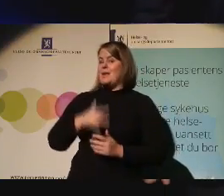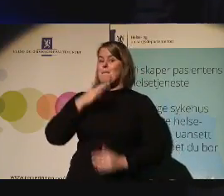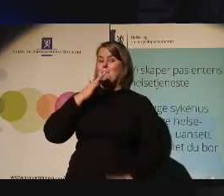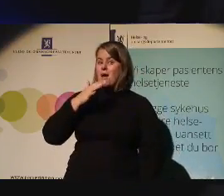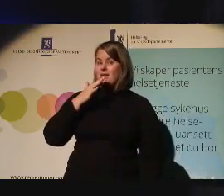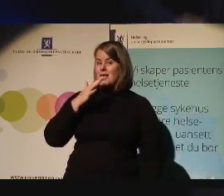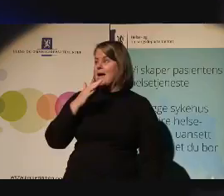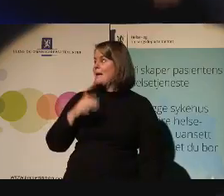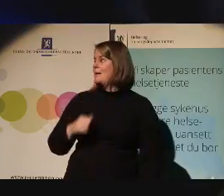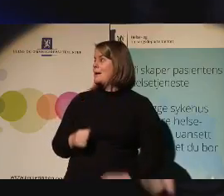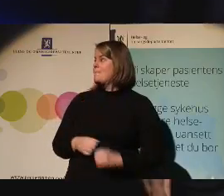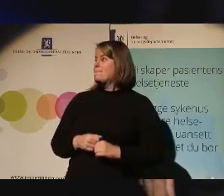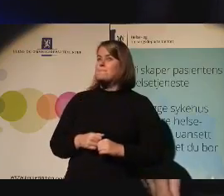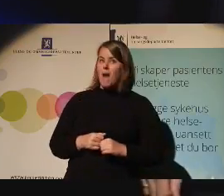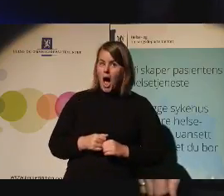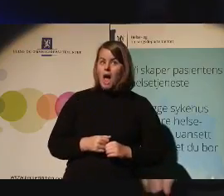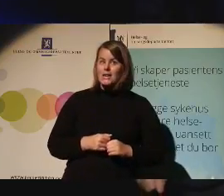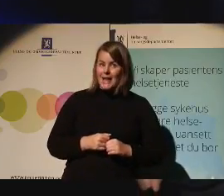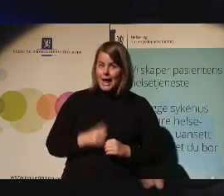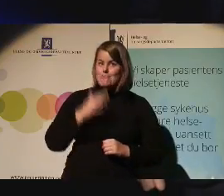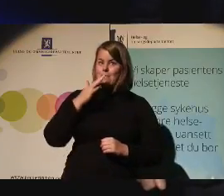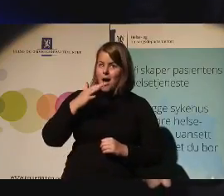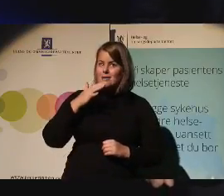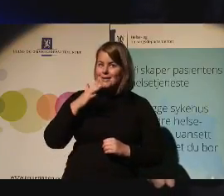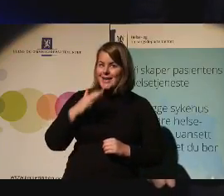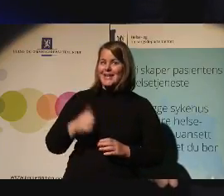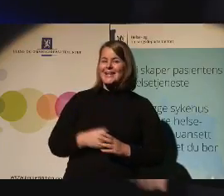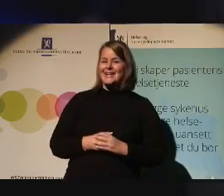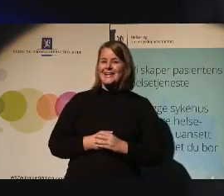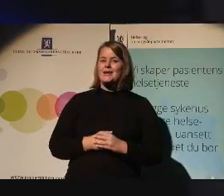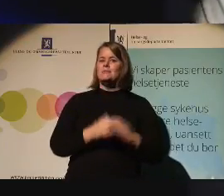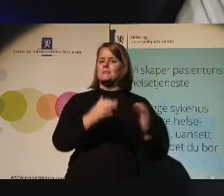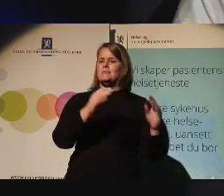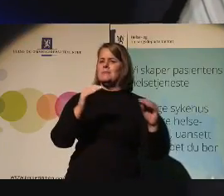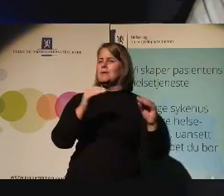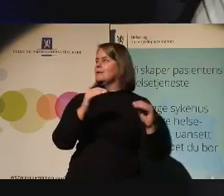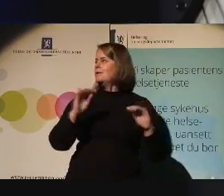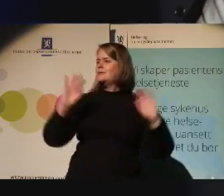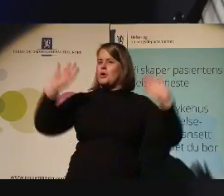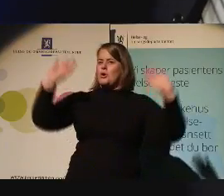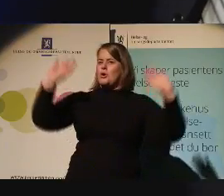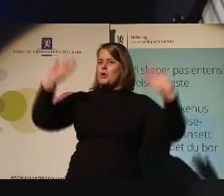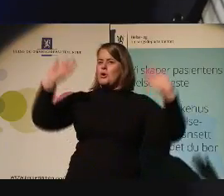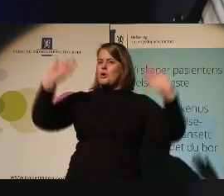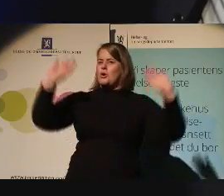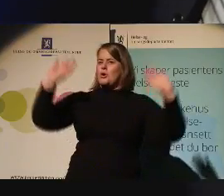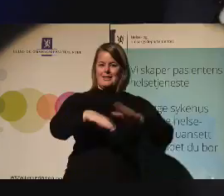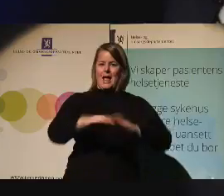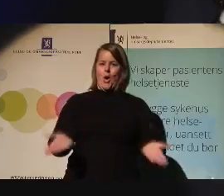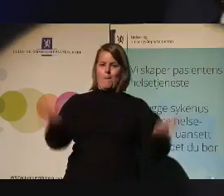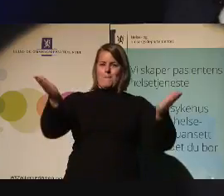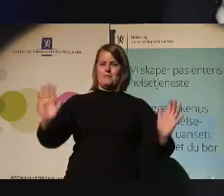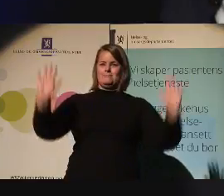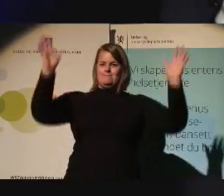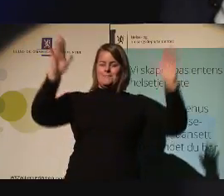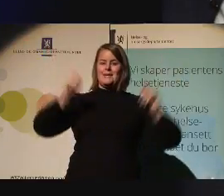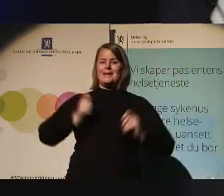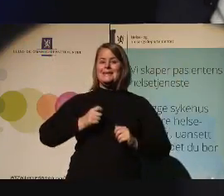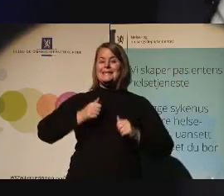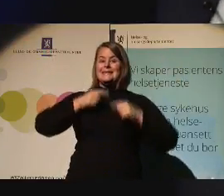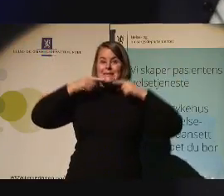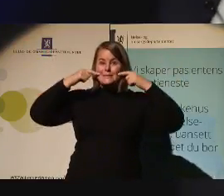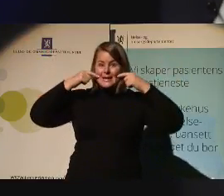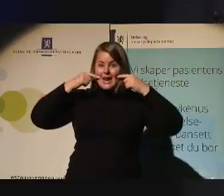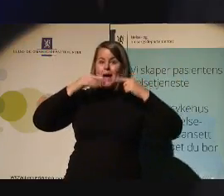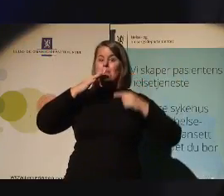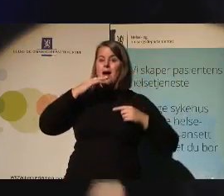Prate. Hva vil jeg si? Prate. Ja. Og løfte hendene. Ja, bra. Smile, prate,